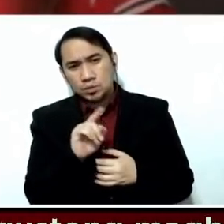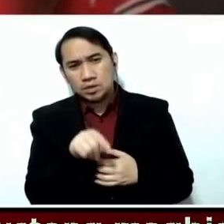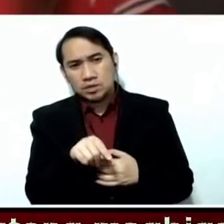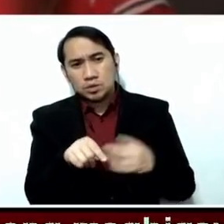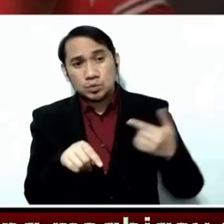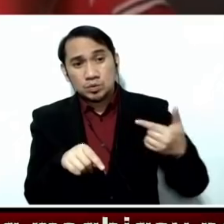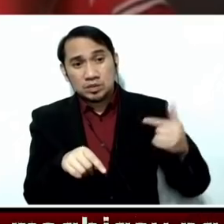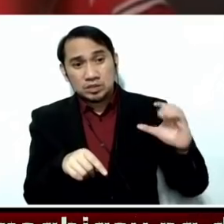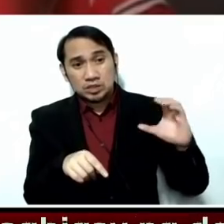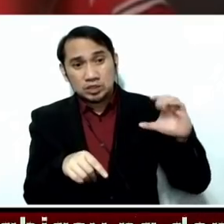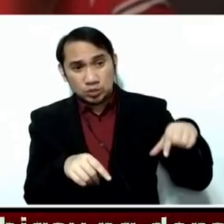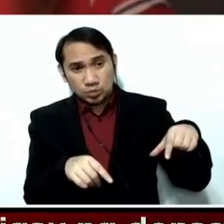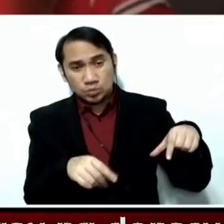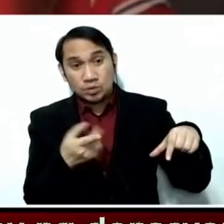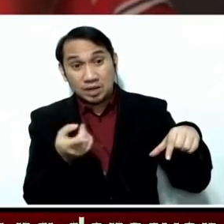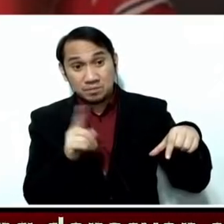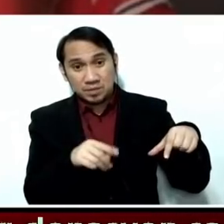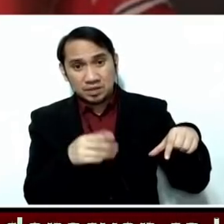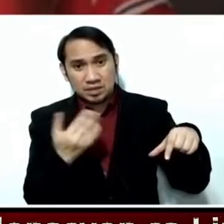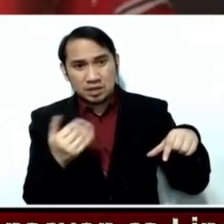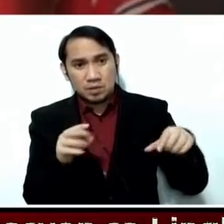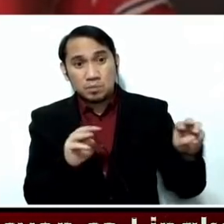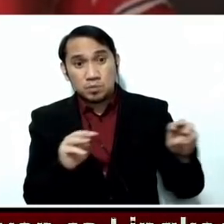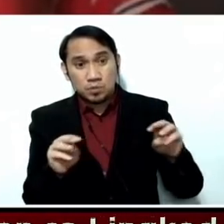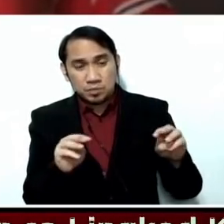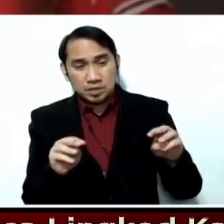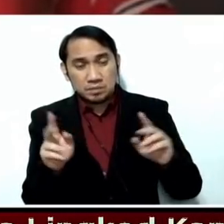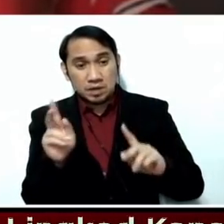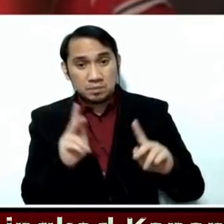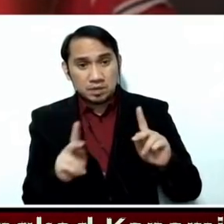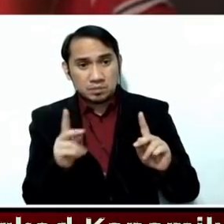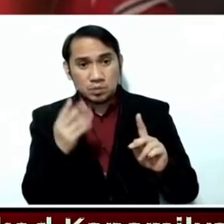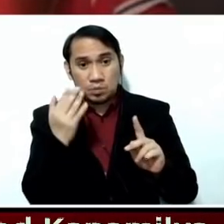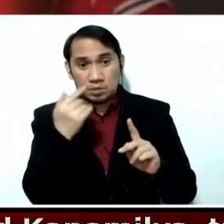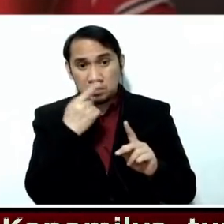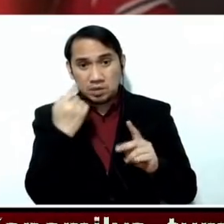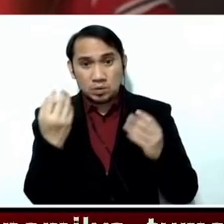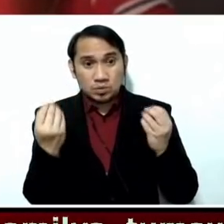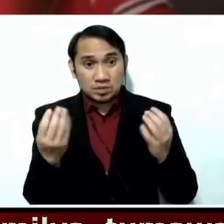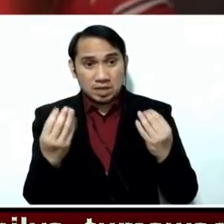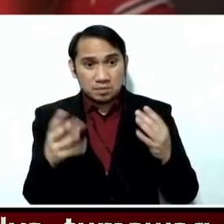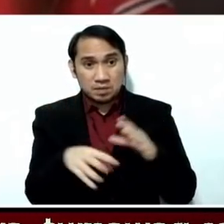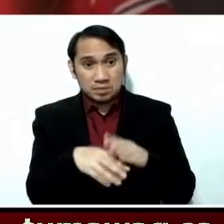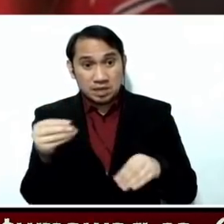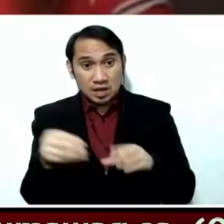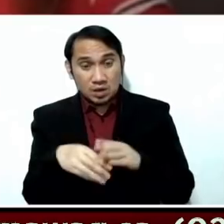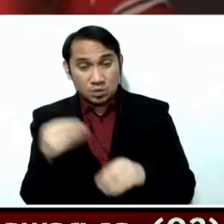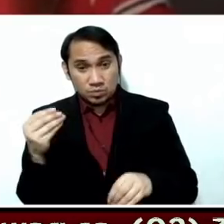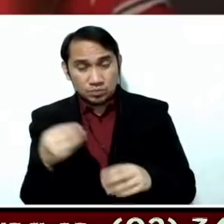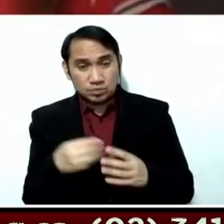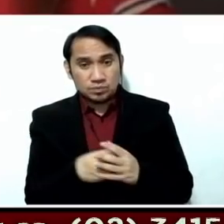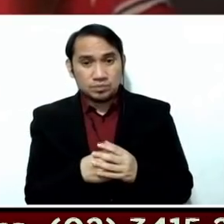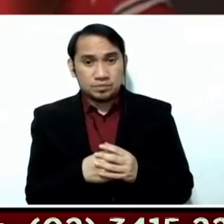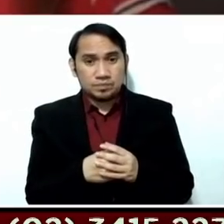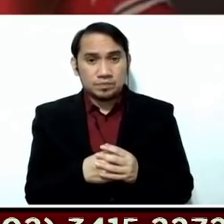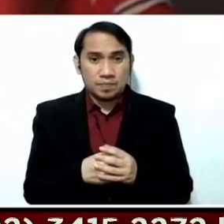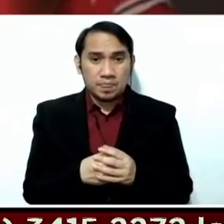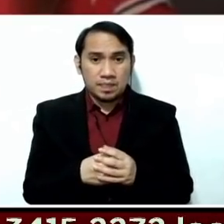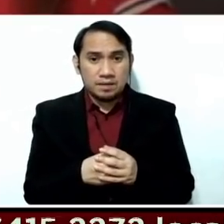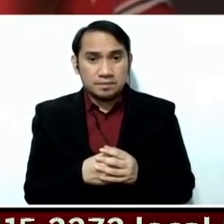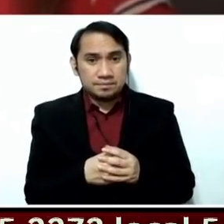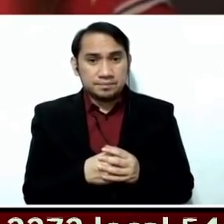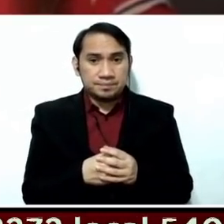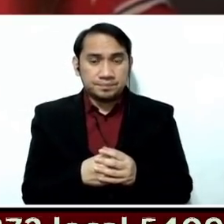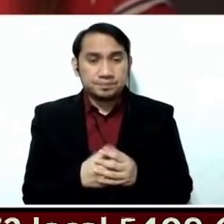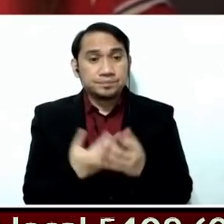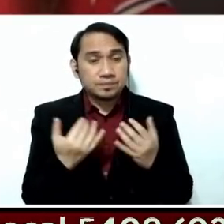ma'am, syempre po ma'am, yung movement ng tao is talagang marami po yung nasa labas. Kung kaya't yung